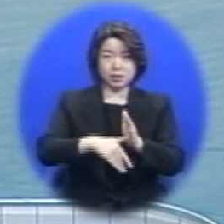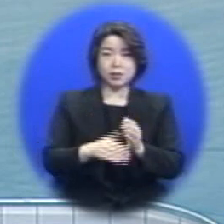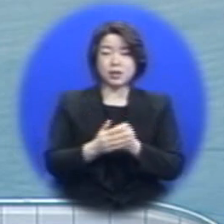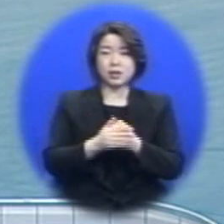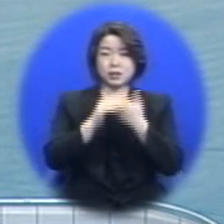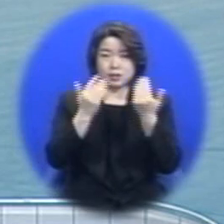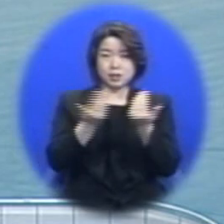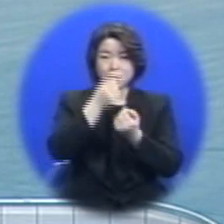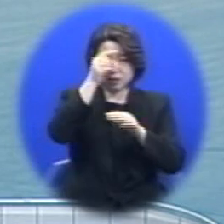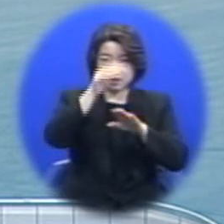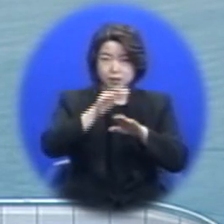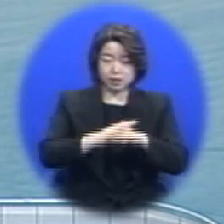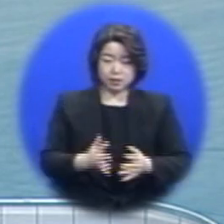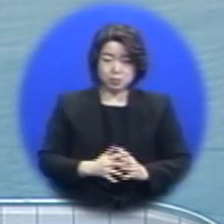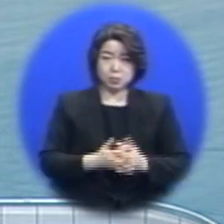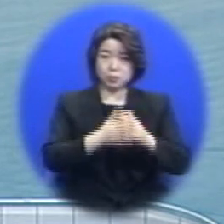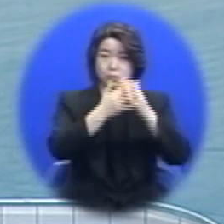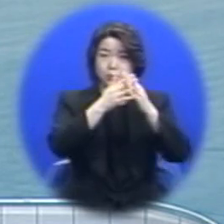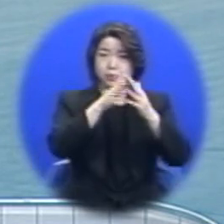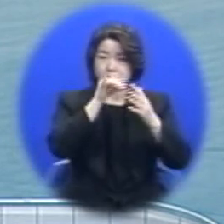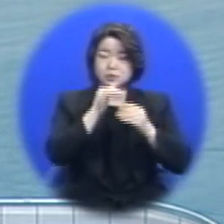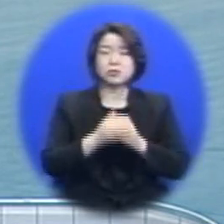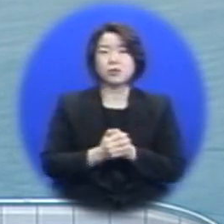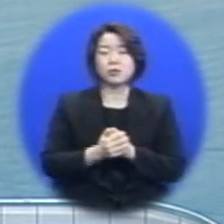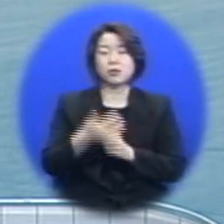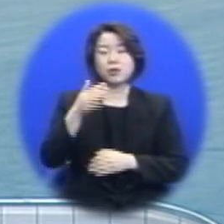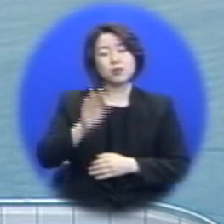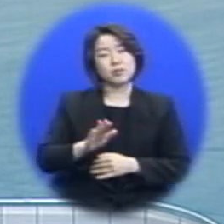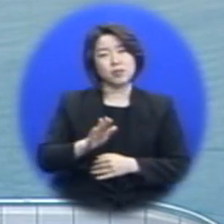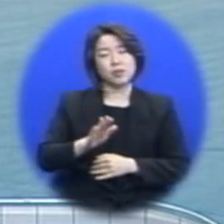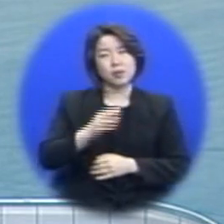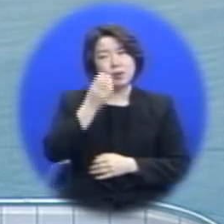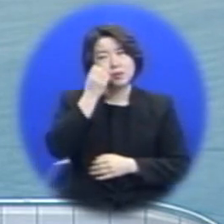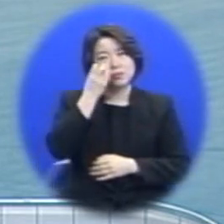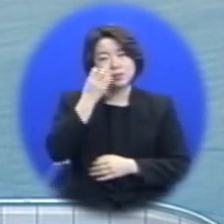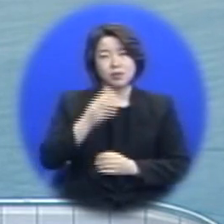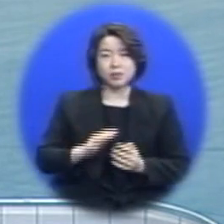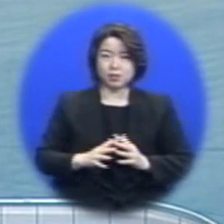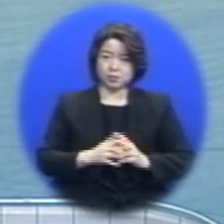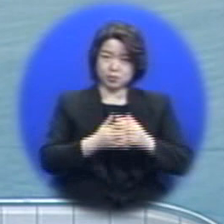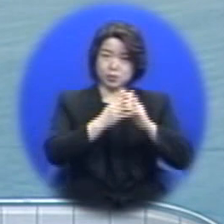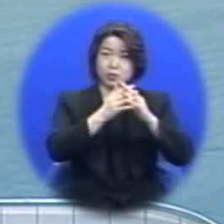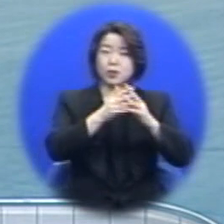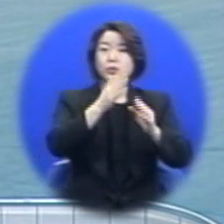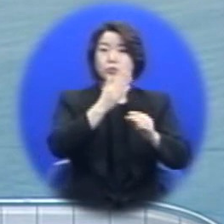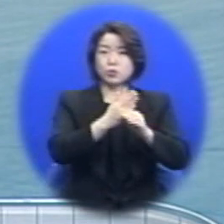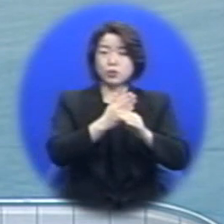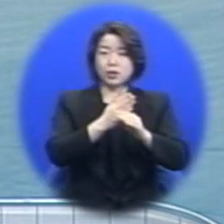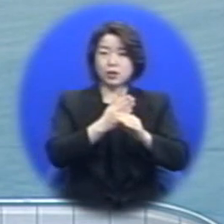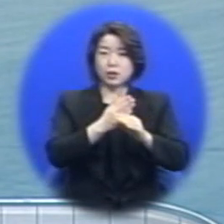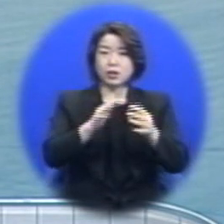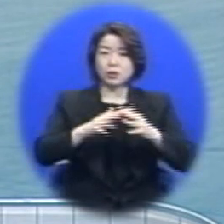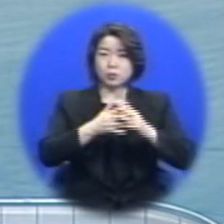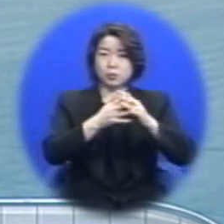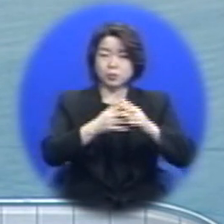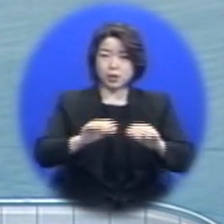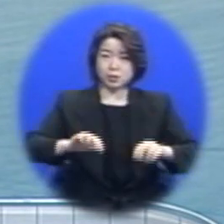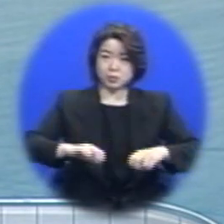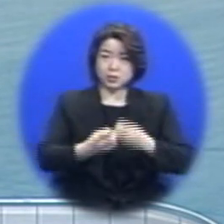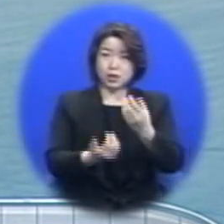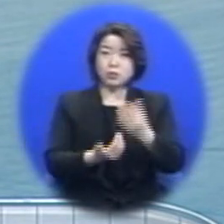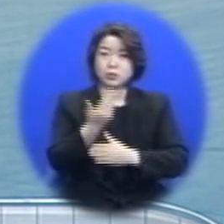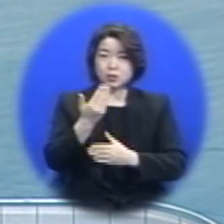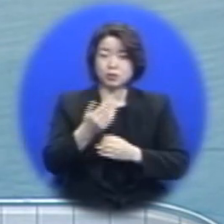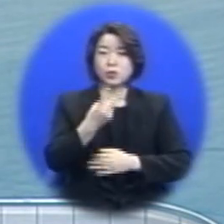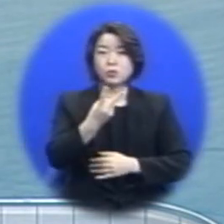다 예배당을 건축을 하셨습니다. 그런데 참 공교롭게도 예배당을 건축하시는 중에 공사장에서 사고가 생겨서